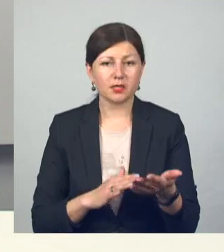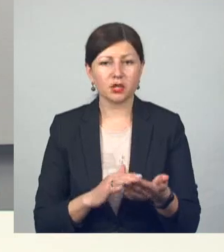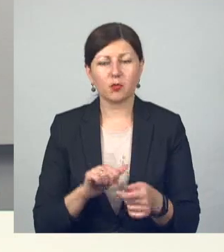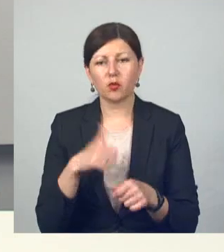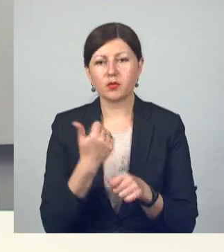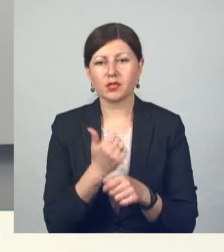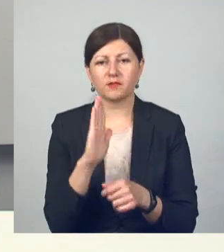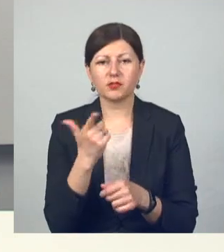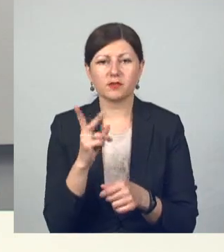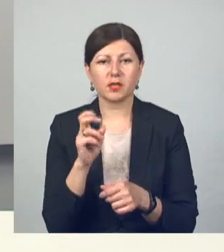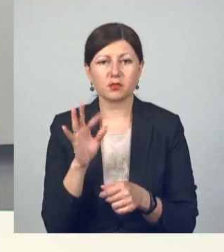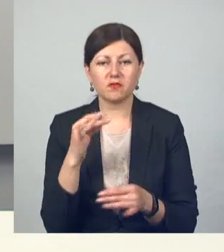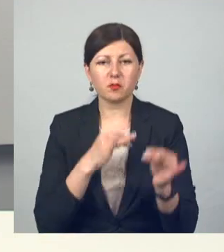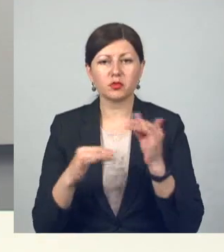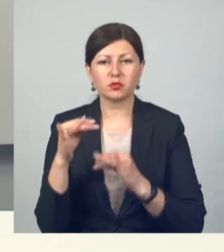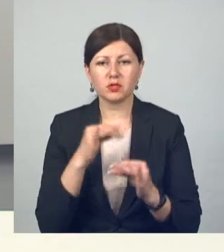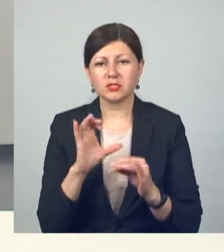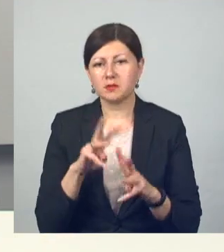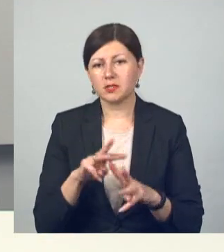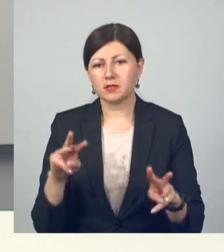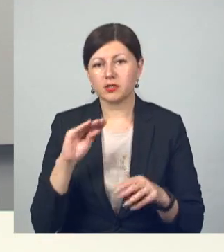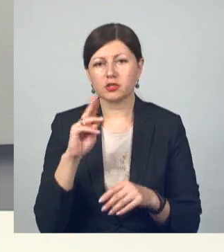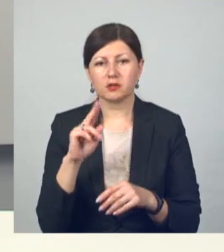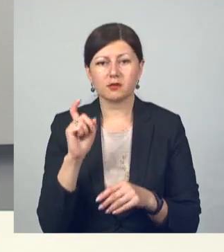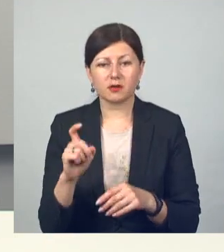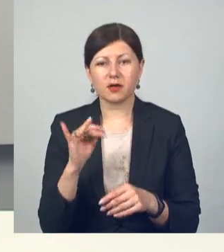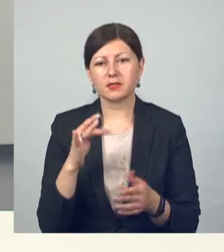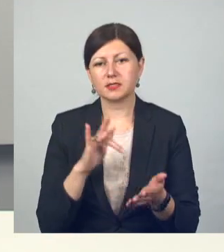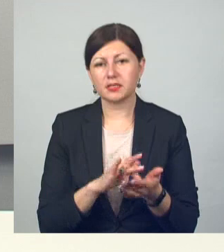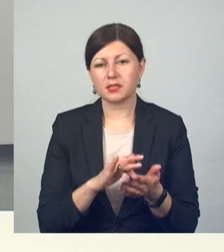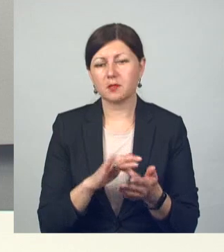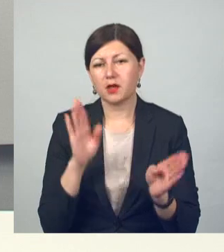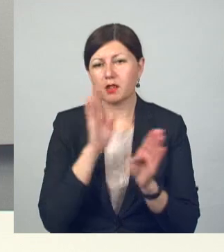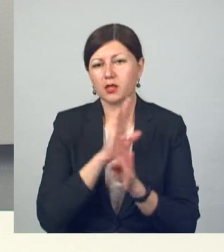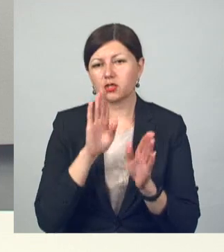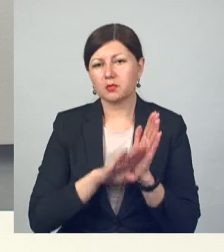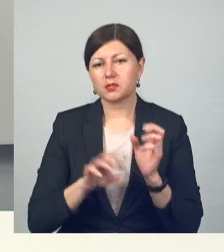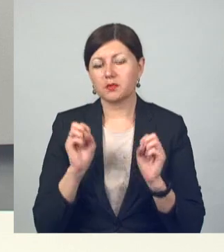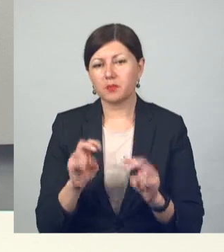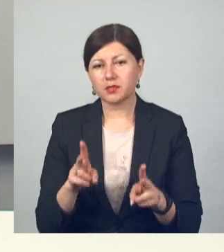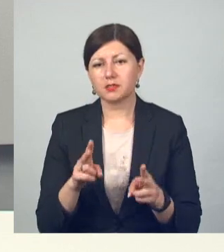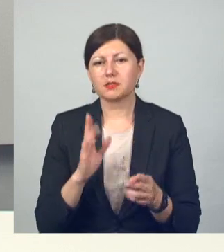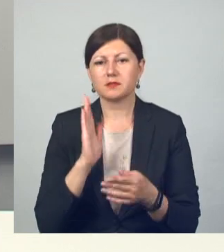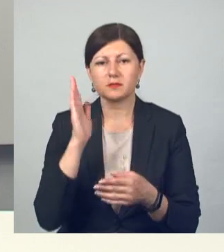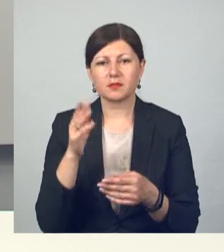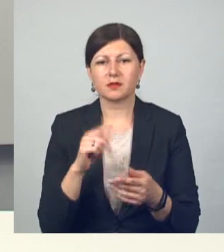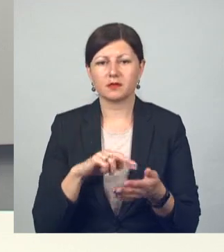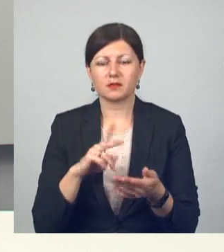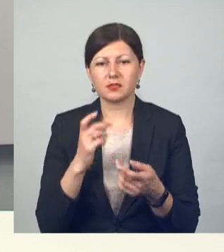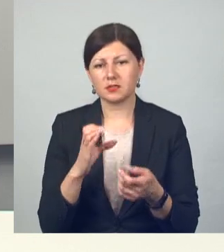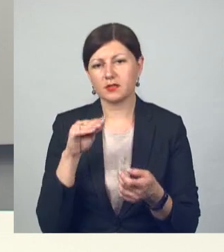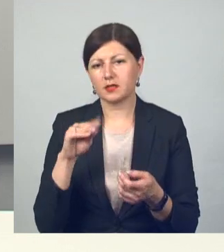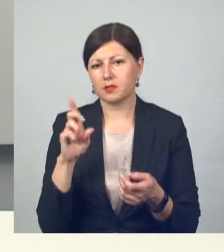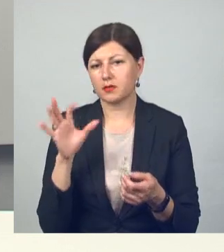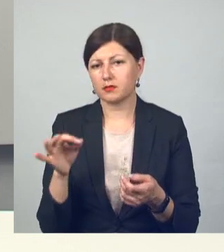Губернатор Вячеслав Гладков обсудил с региональным министерством ЖКХ и Центром экологической безопасности концепцию стратегии по обращению с твердыми